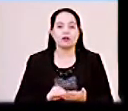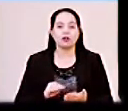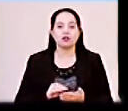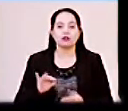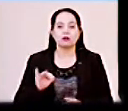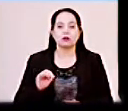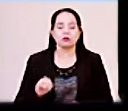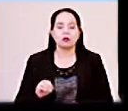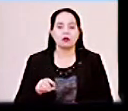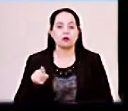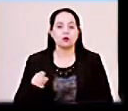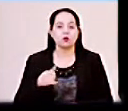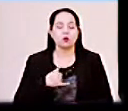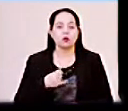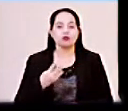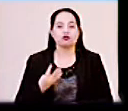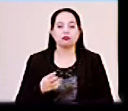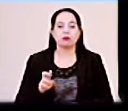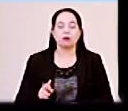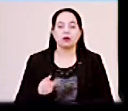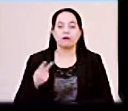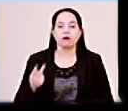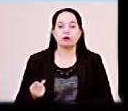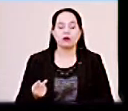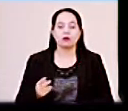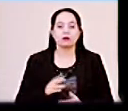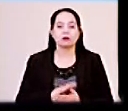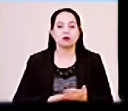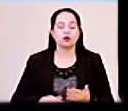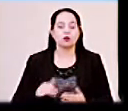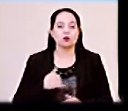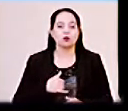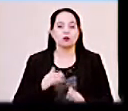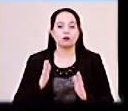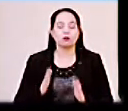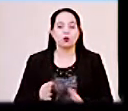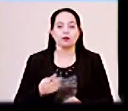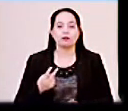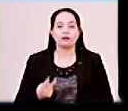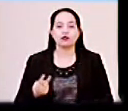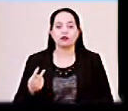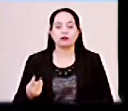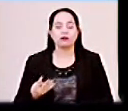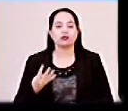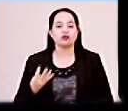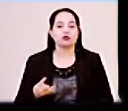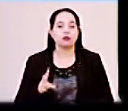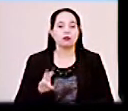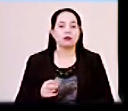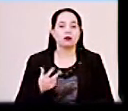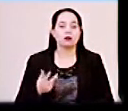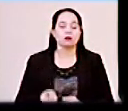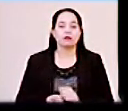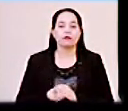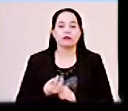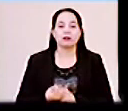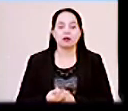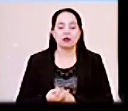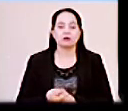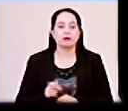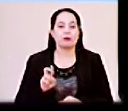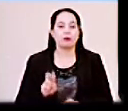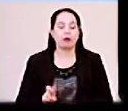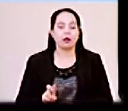выражение. Здесь у нас 4b квадрат. Дальше у нас будет 2жды 2, 4 на 3,